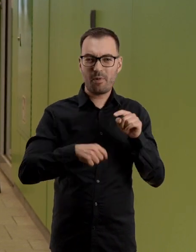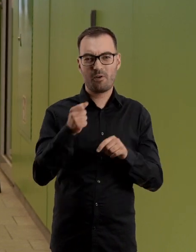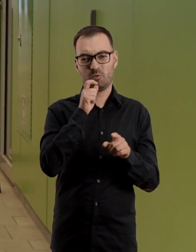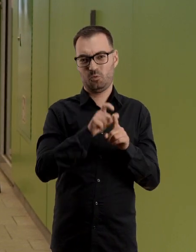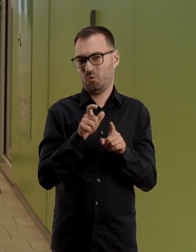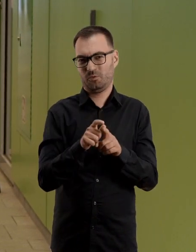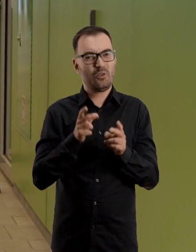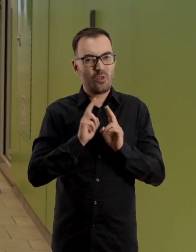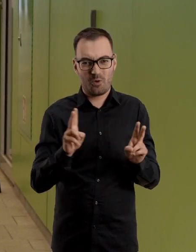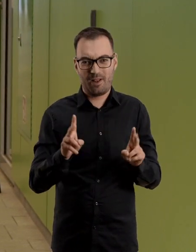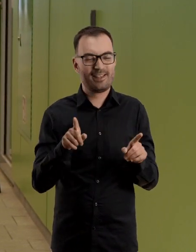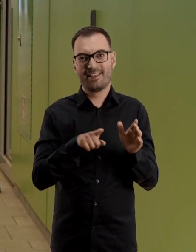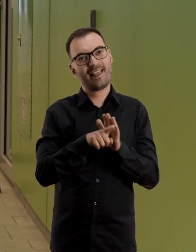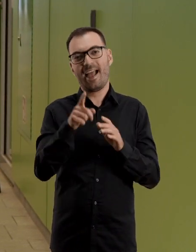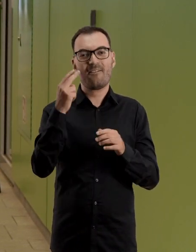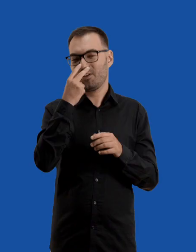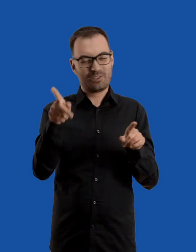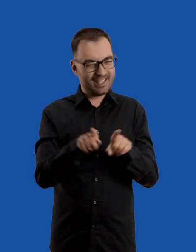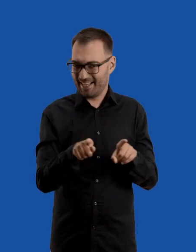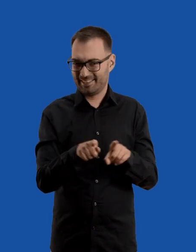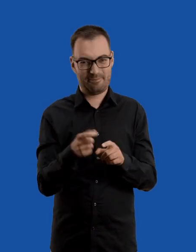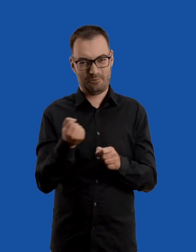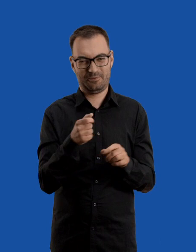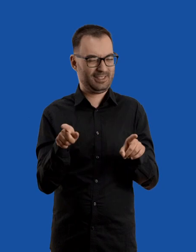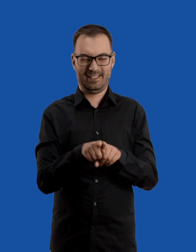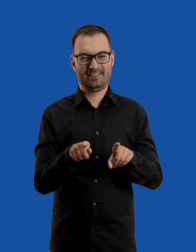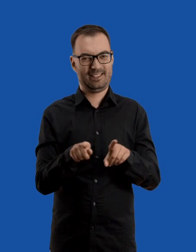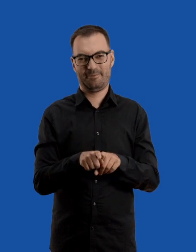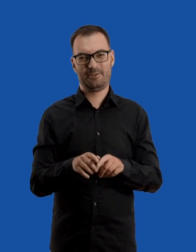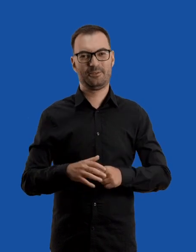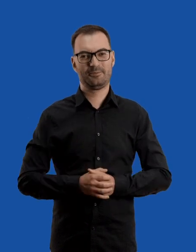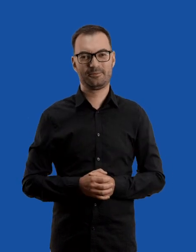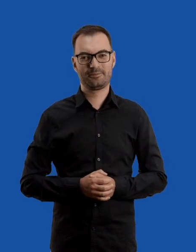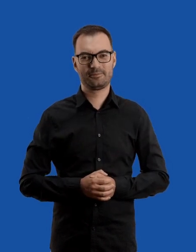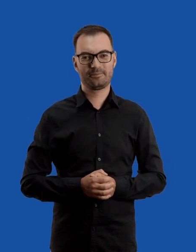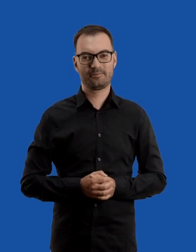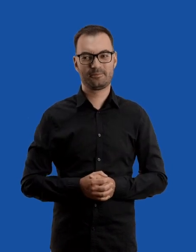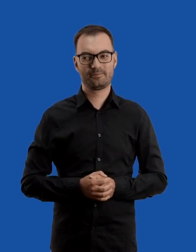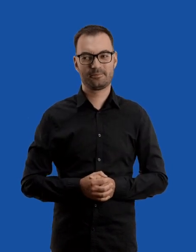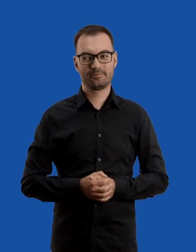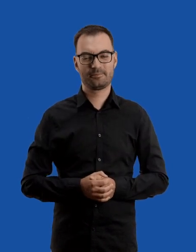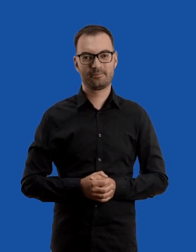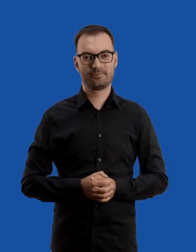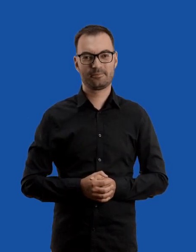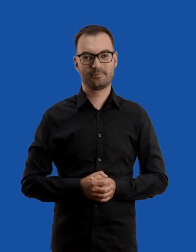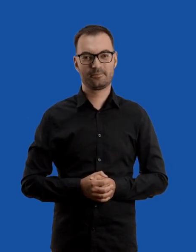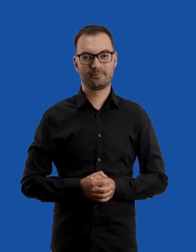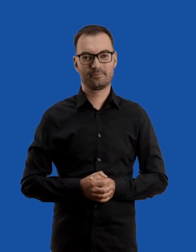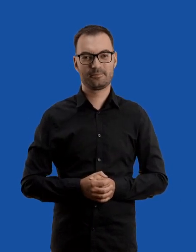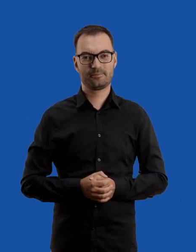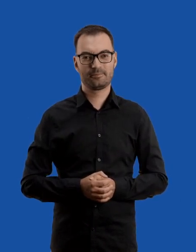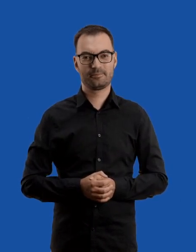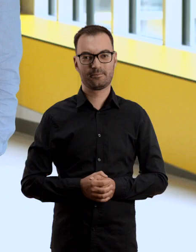słów tak jak do widzących. Obok Oliwii stoi Aleksandra Byczek, tyflopedagog z Bonn